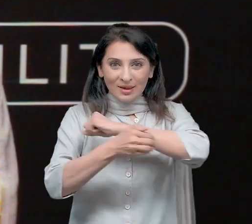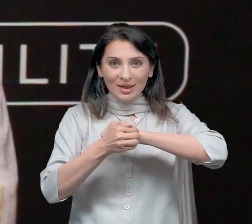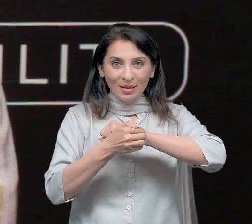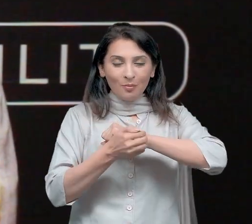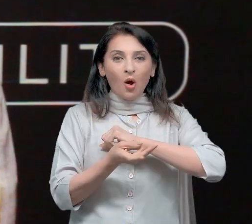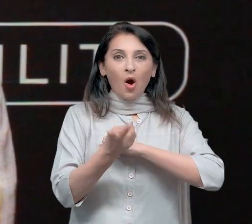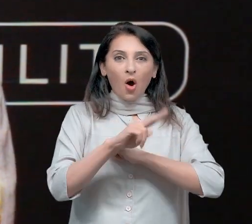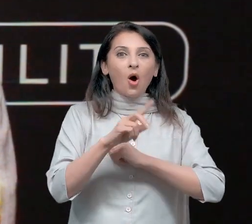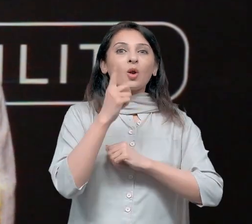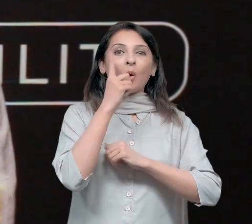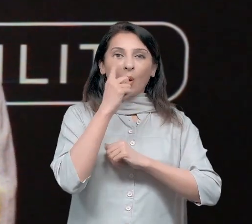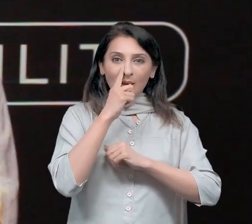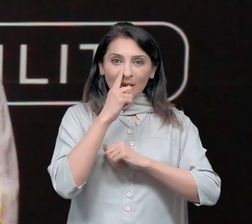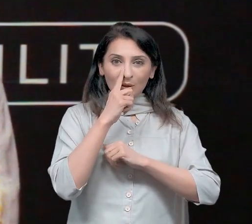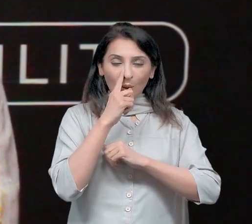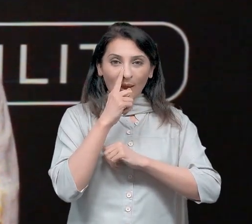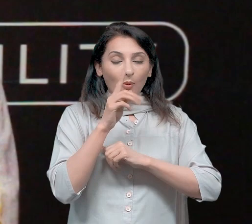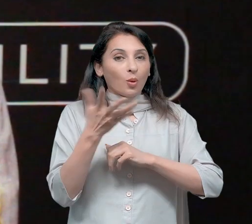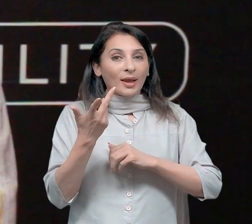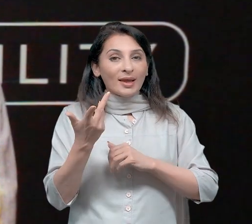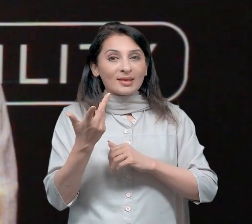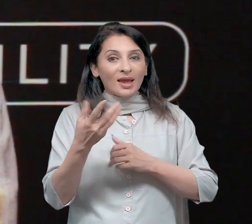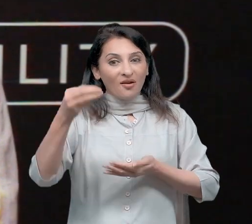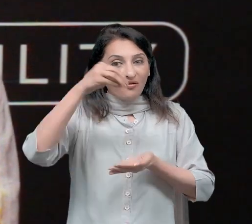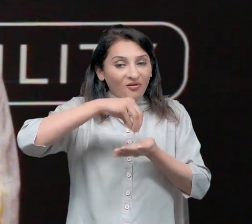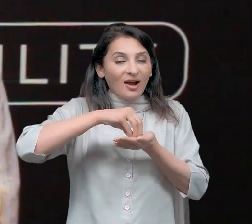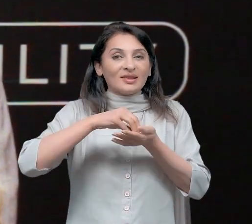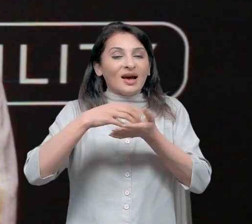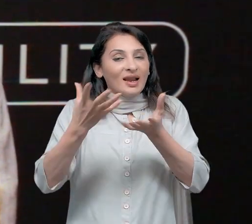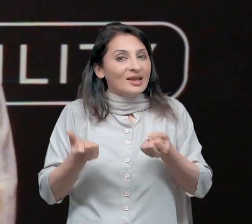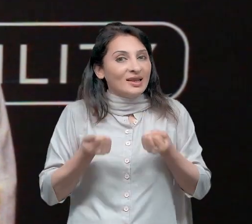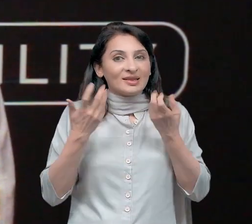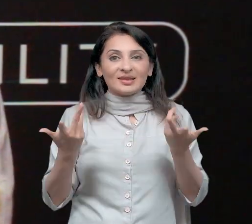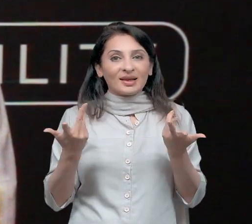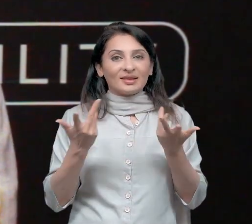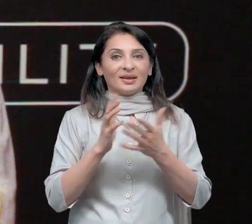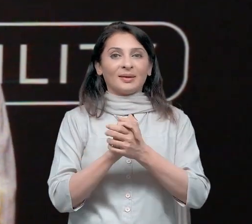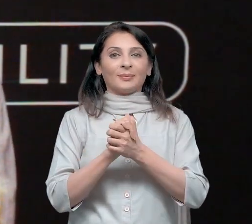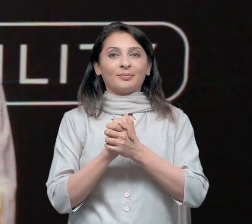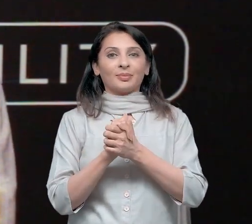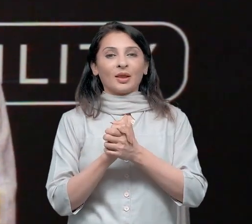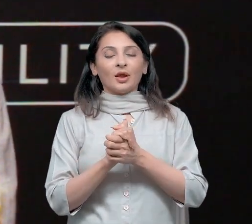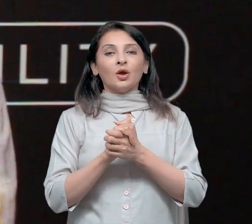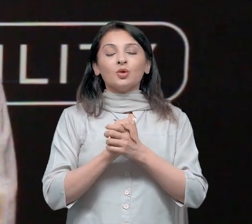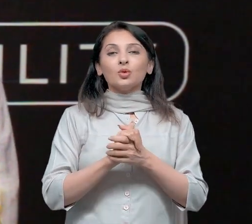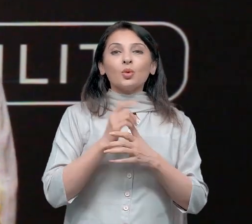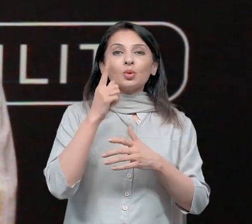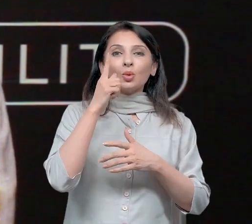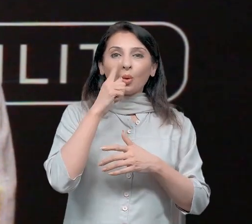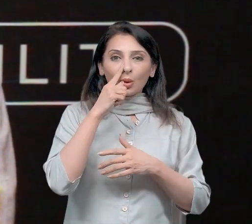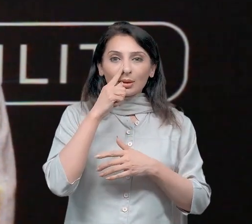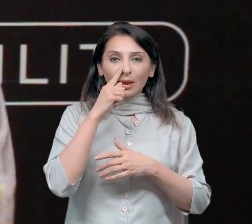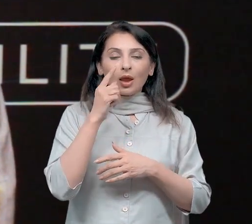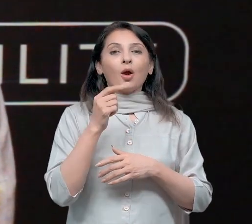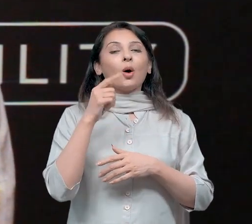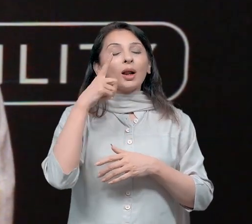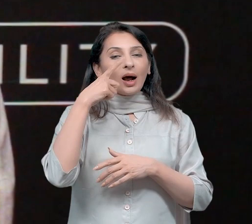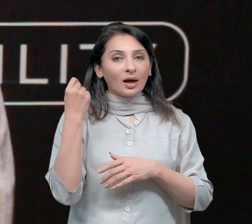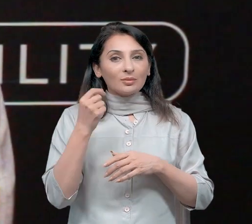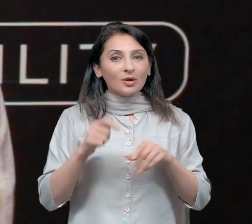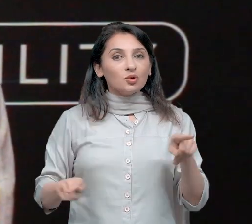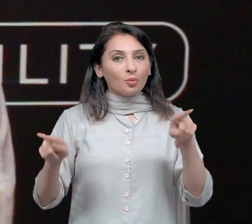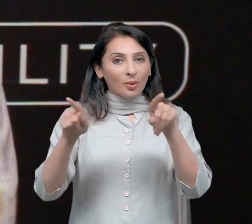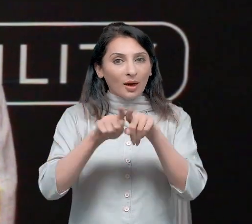इक्वालिटी एक ऐसा मौजू है जो यूनाइटेड नेशंस के डेवलपमेंट गोल्स में आता है और ये ऐसी चीज़ है जो चाइना भी इसके ऊपर बहुत फोकस करता